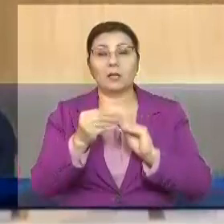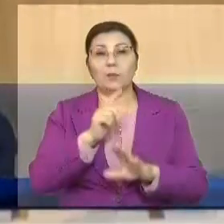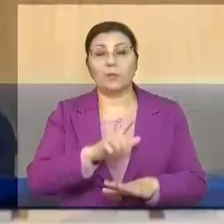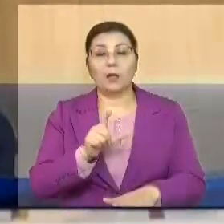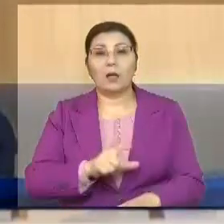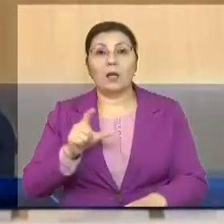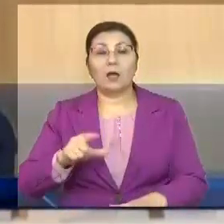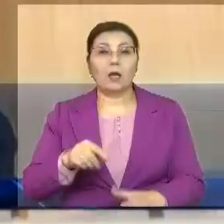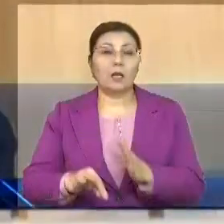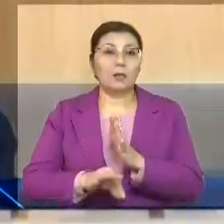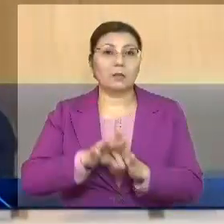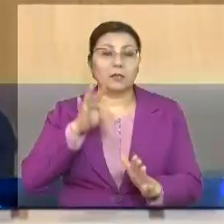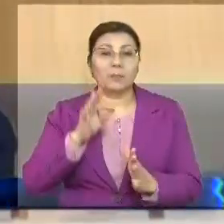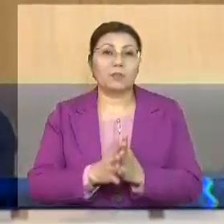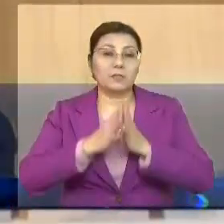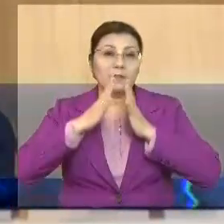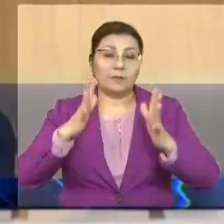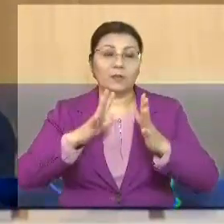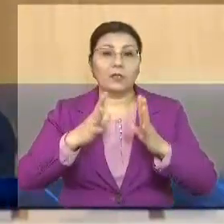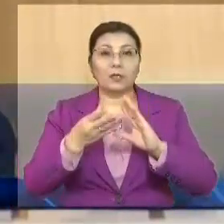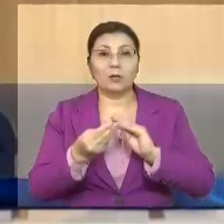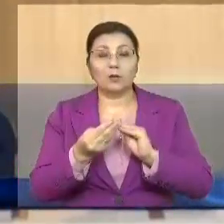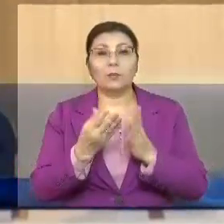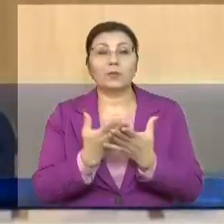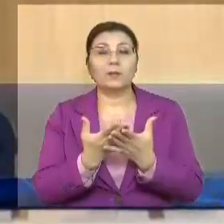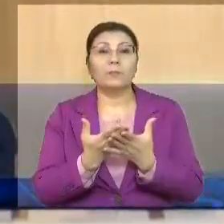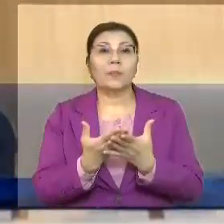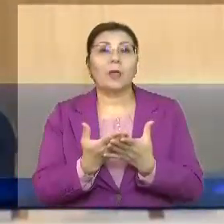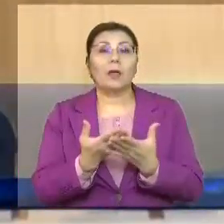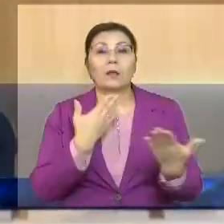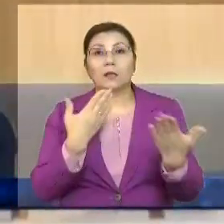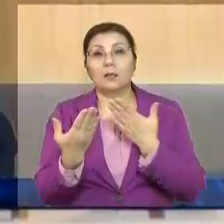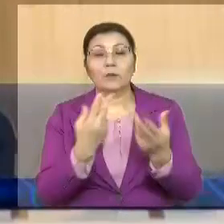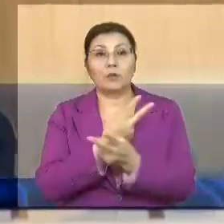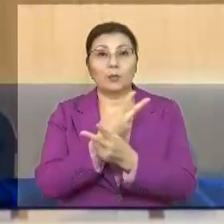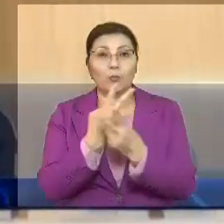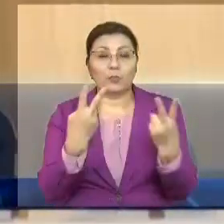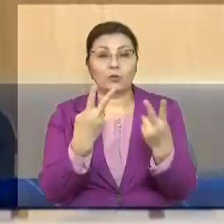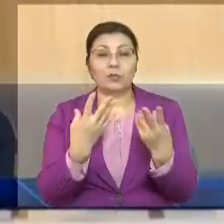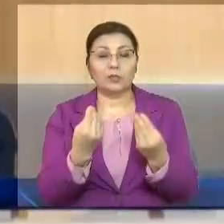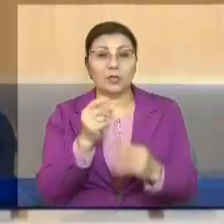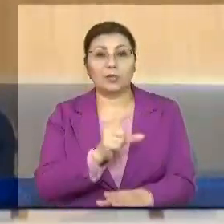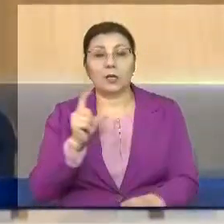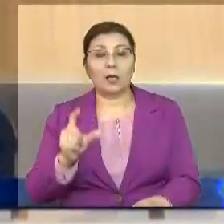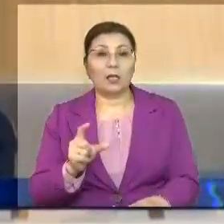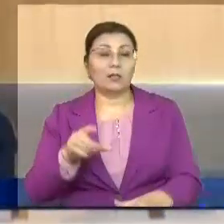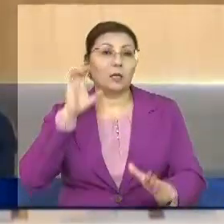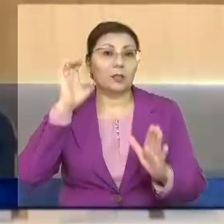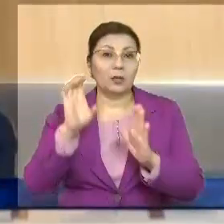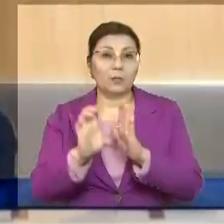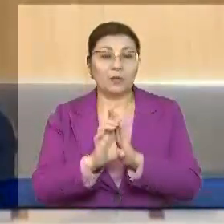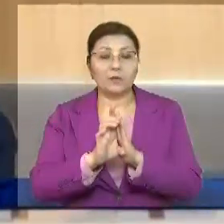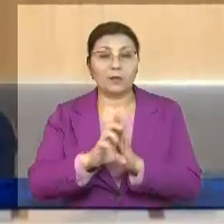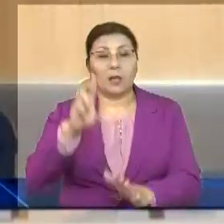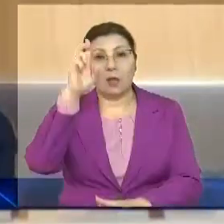халықтық референдум кең ауқымды жалпы ұлттық диалогтың тағы бір көрінісі және халық үніне құлақ асатын